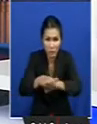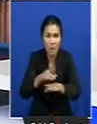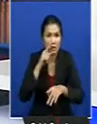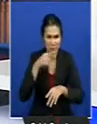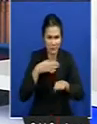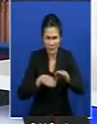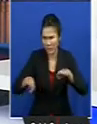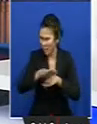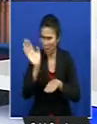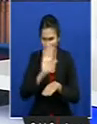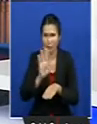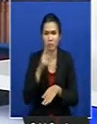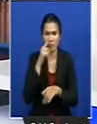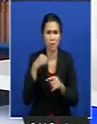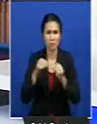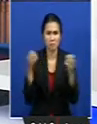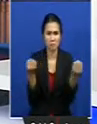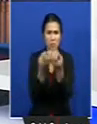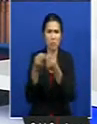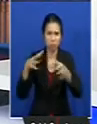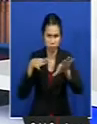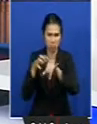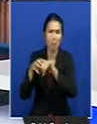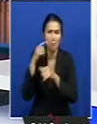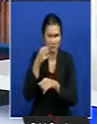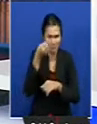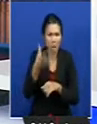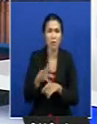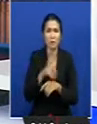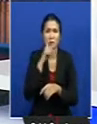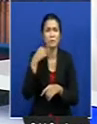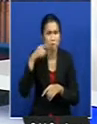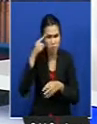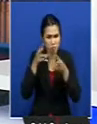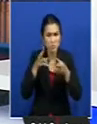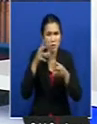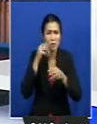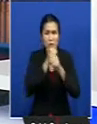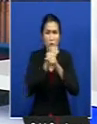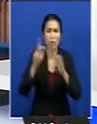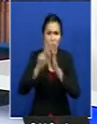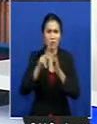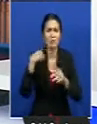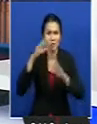ซงก็อย่าแซงนะคะเพราะว่าไปดูตัวเลขอุบัติเหตุนี่เยอะจริงๆถึงแม้มันจะมีมาตรการต่างๆจากภาครัฐออกมาแล้วก็ตามทีนะคะ